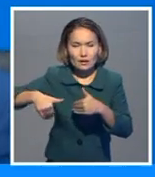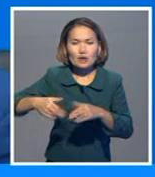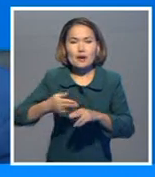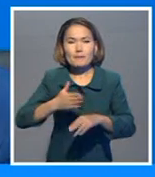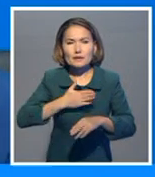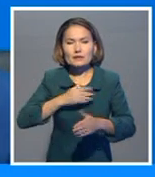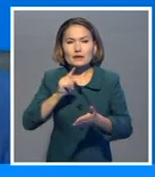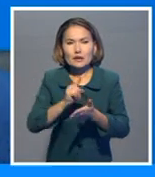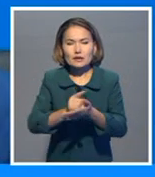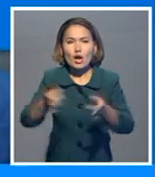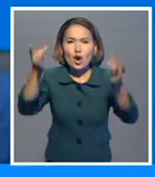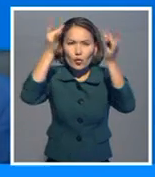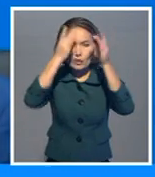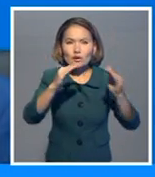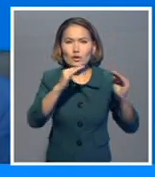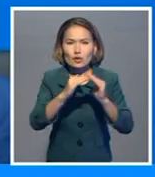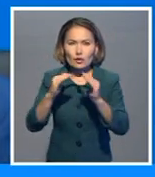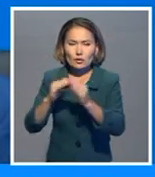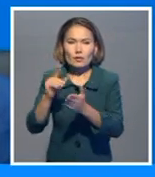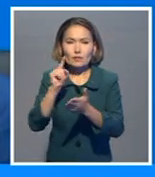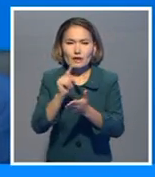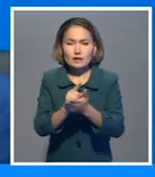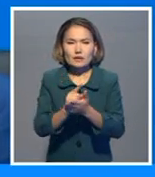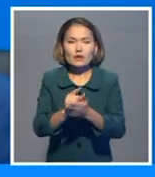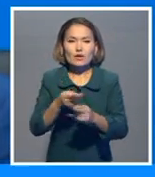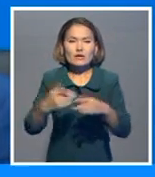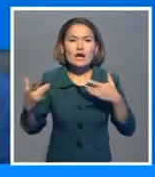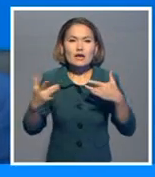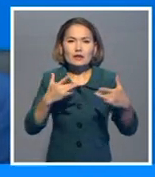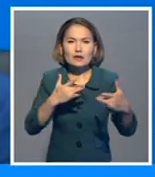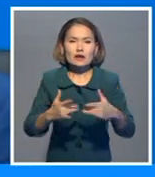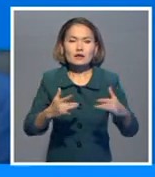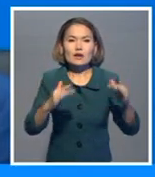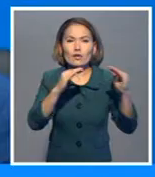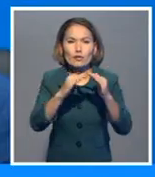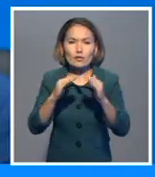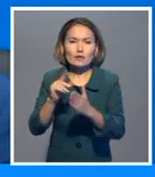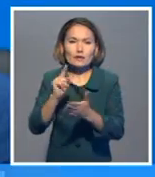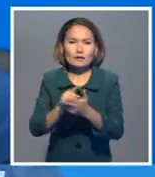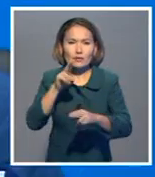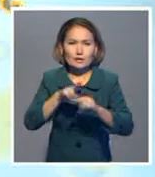орталығы бар. Солардың бәрін біз халқымызға тиімді пайдалануды осы қазден бастап қойып жатыр.